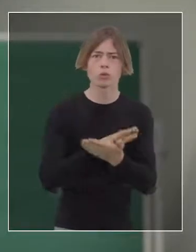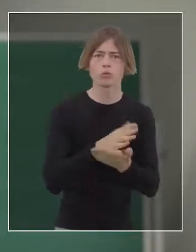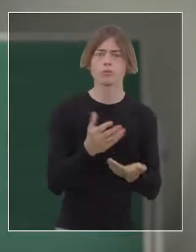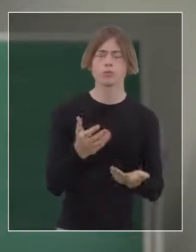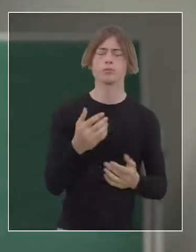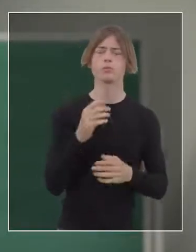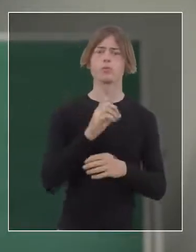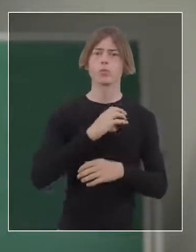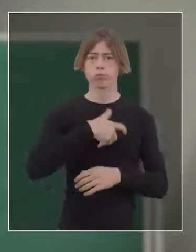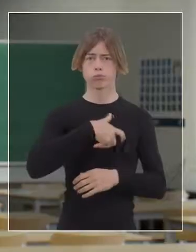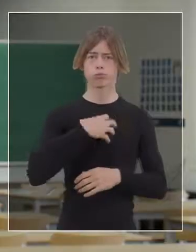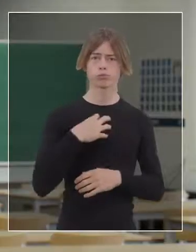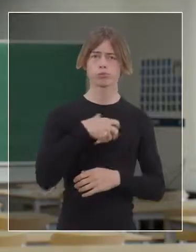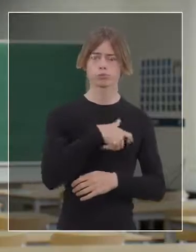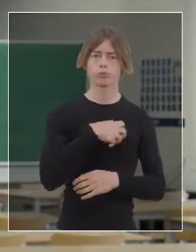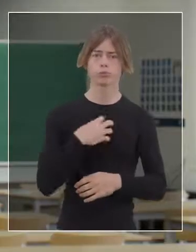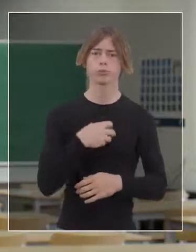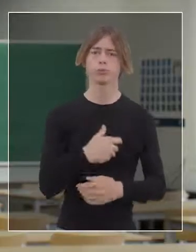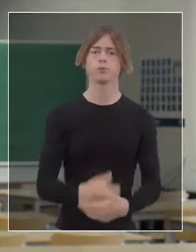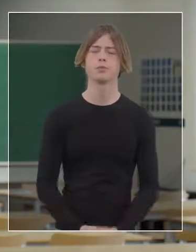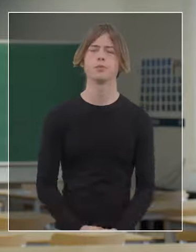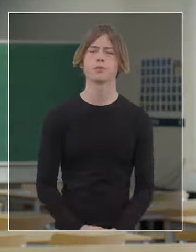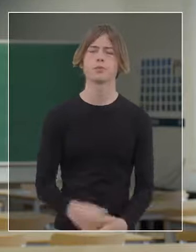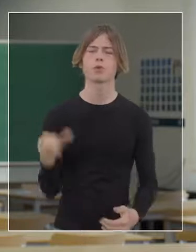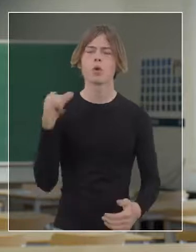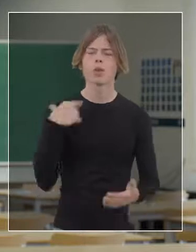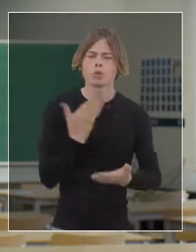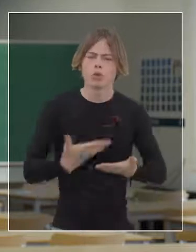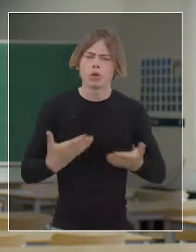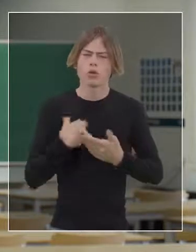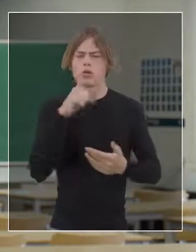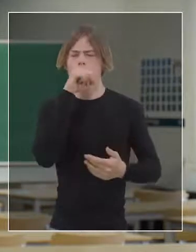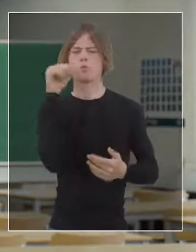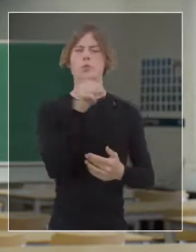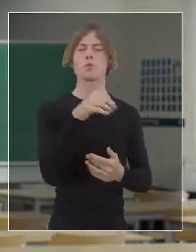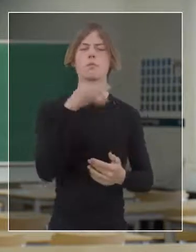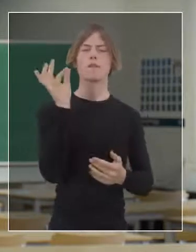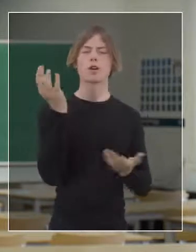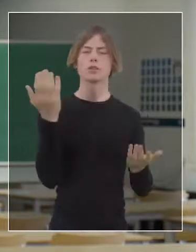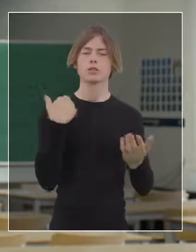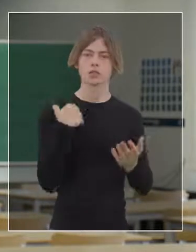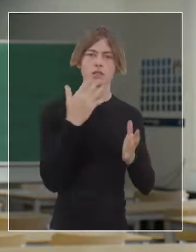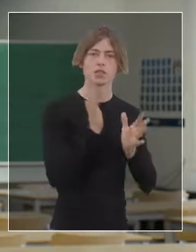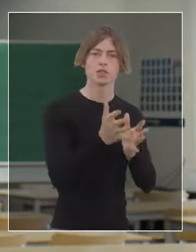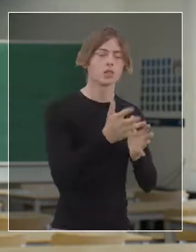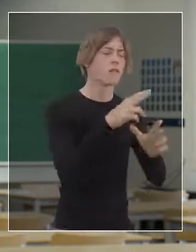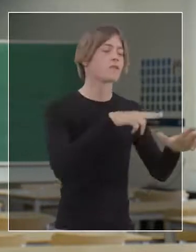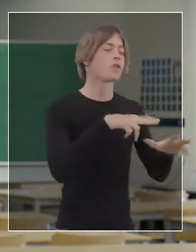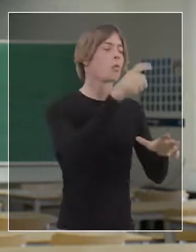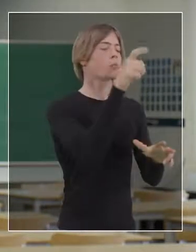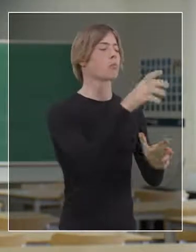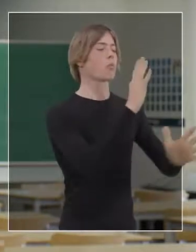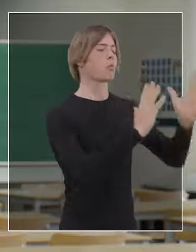alterne entre les deux langues. Je préfère quand même travailler du français dans la langue des signes au français. Par